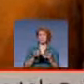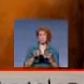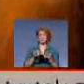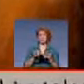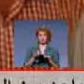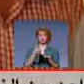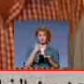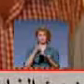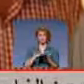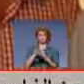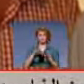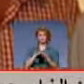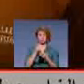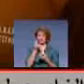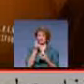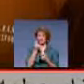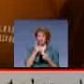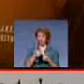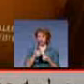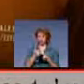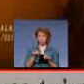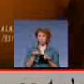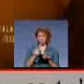دايما في كده طب والرزق اخباره ايه؟